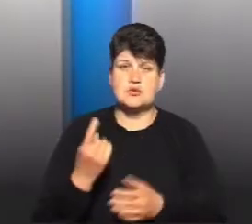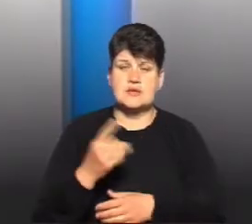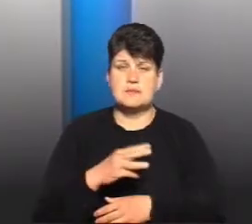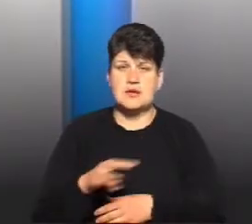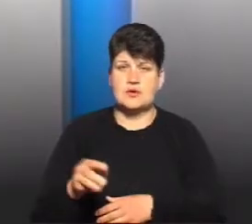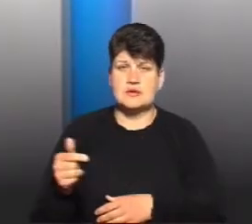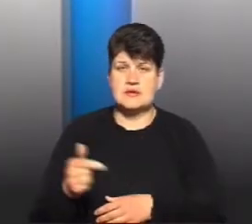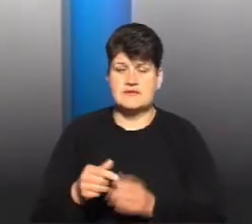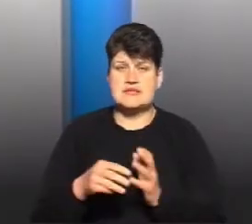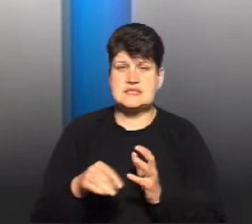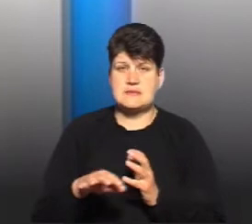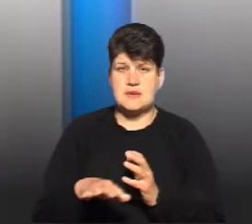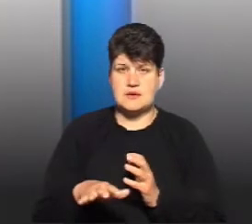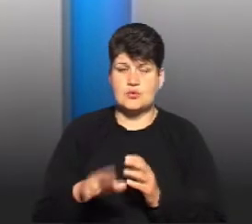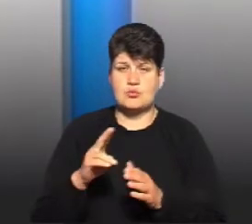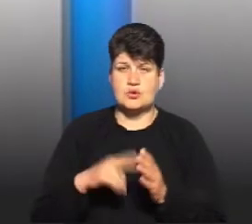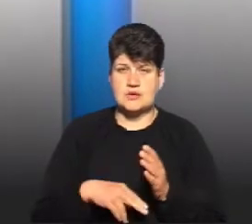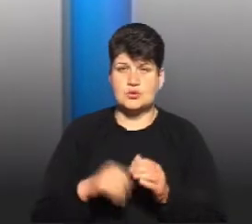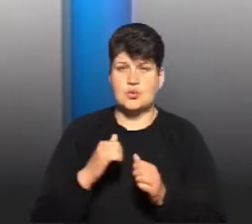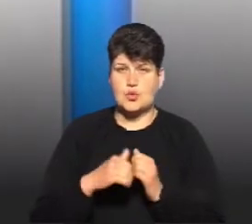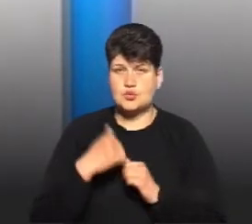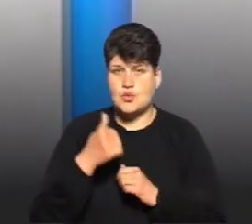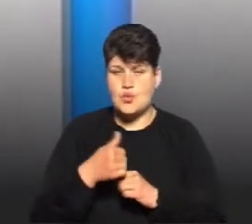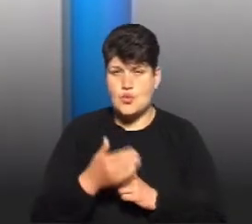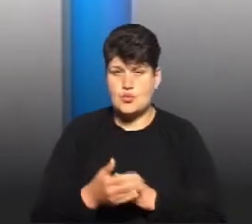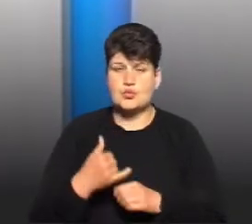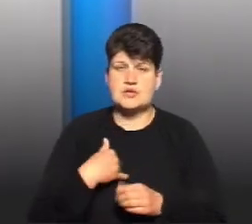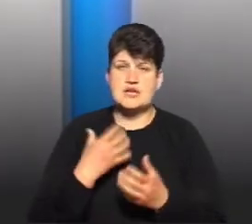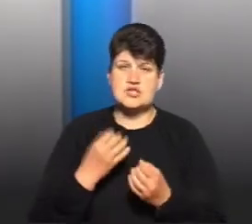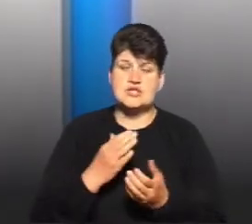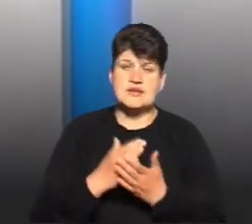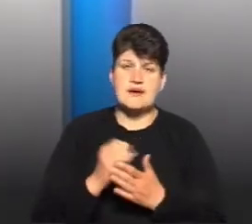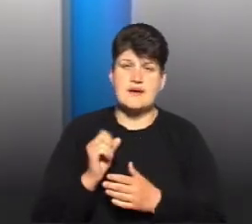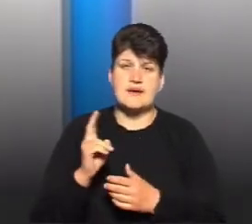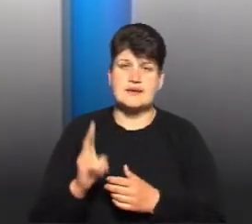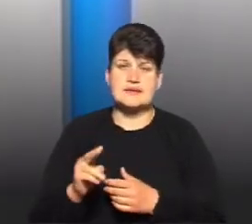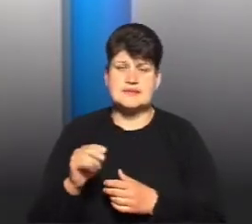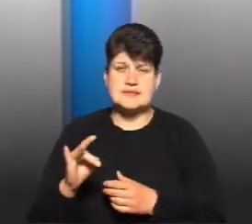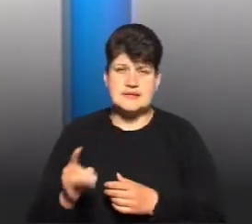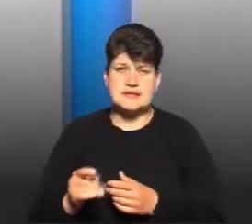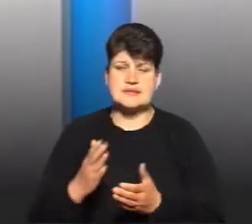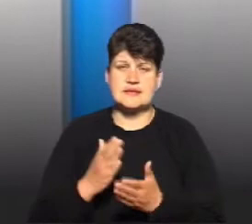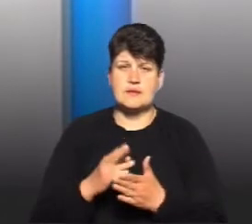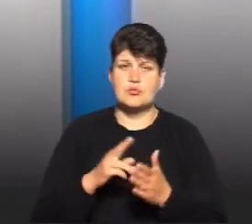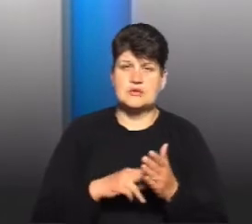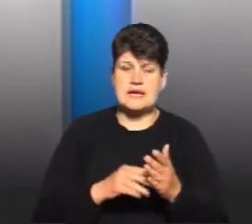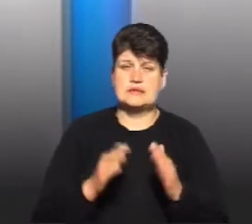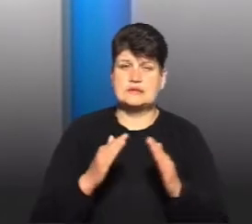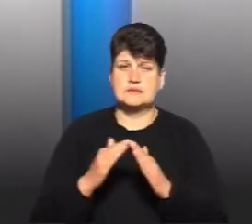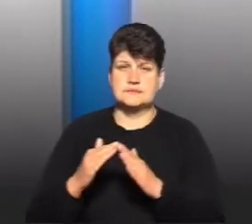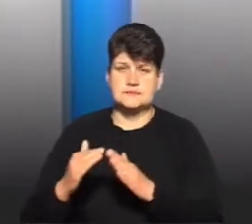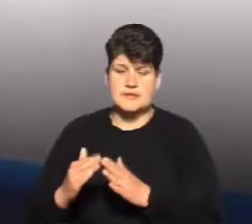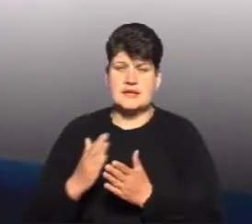від земельного податку. Так, щороку, так. Ну, у нас ще, крім того, є акцизний податок, є ще податок на нерухомість, є податок,